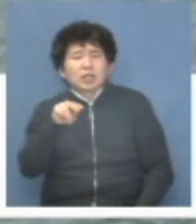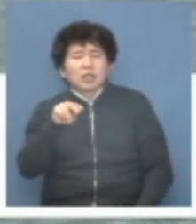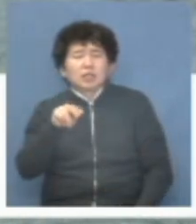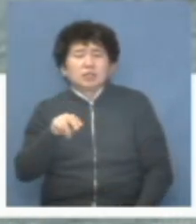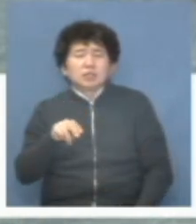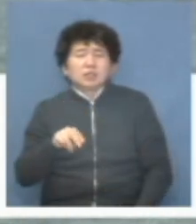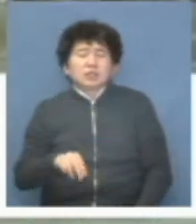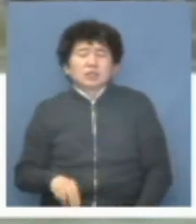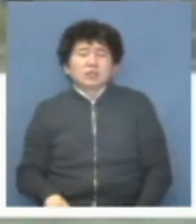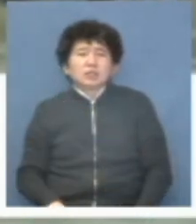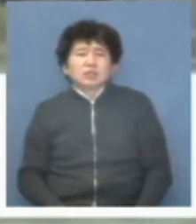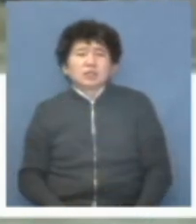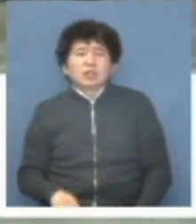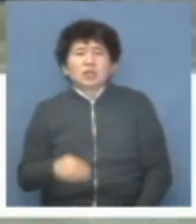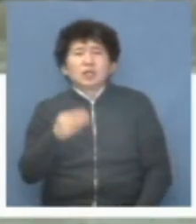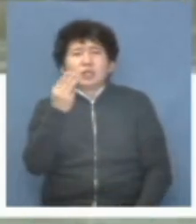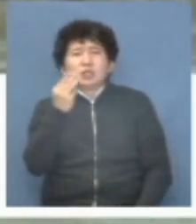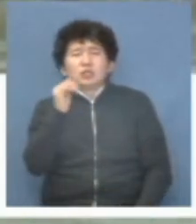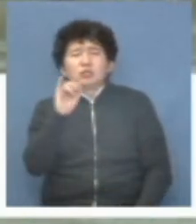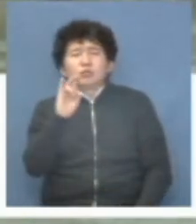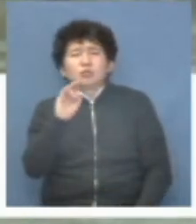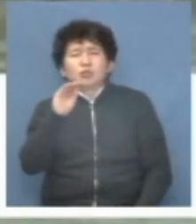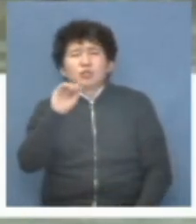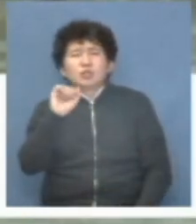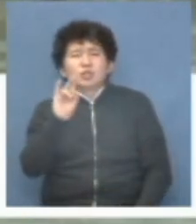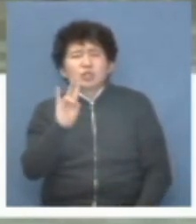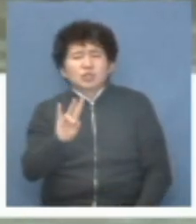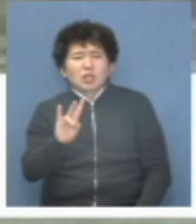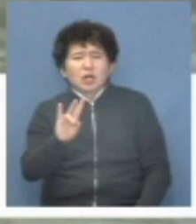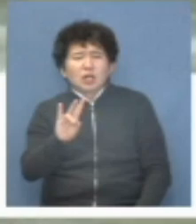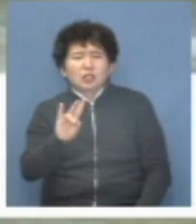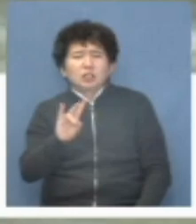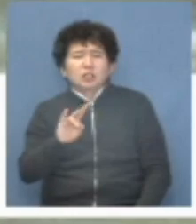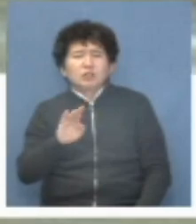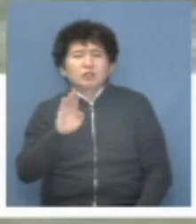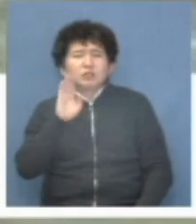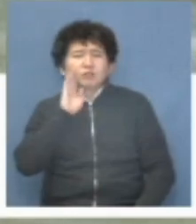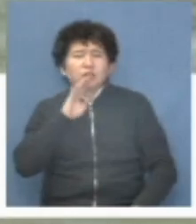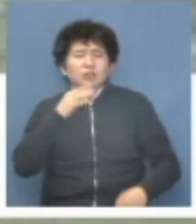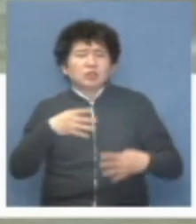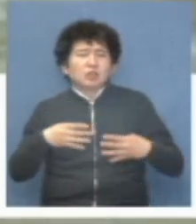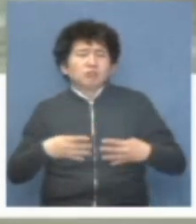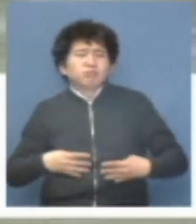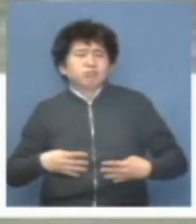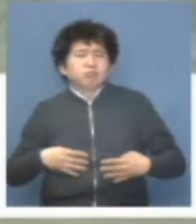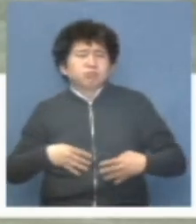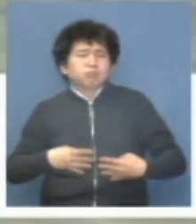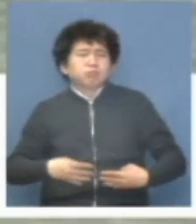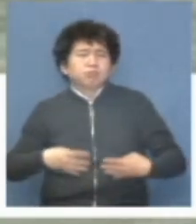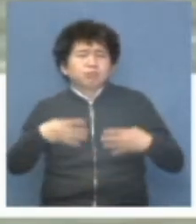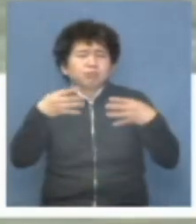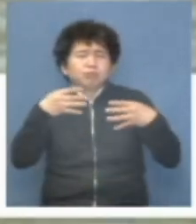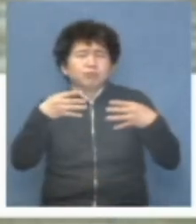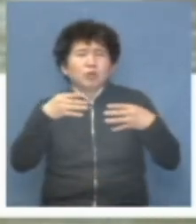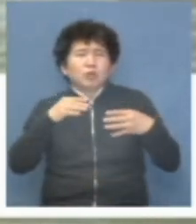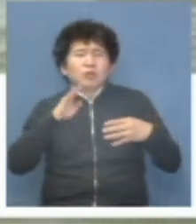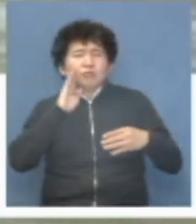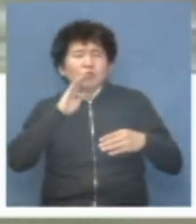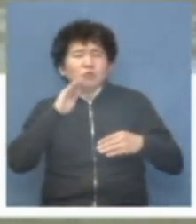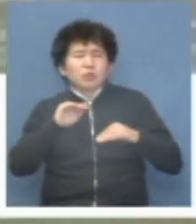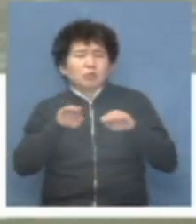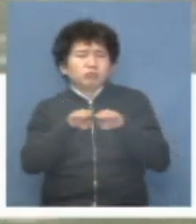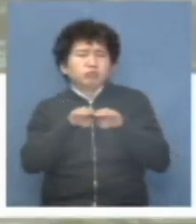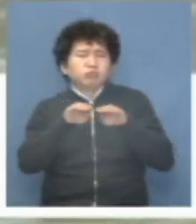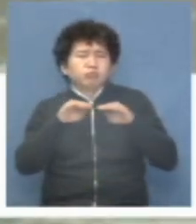ұйғыр автономиялық ауданында Нанвань гидробекеті маңында су деңгейі көтерілген. Мұндай жағда 2013